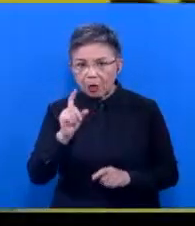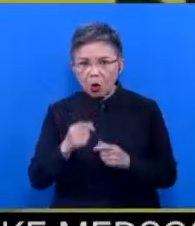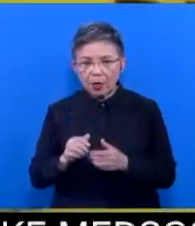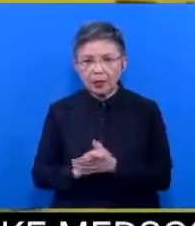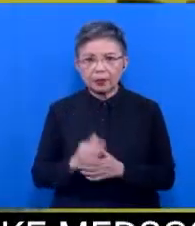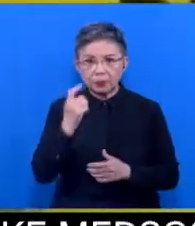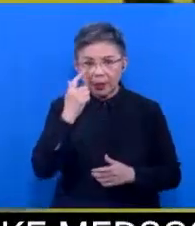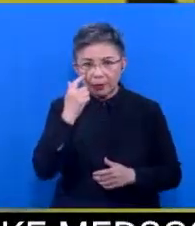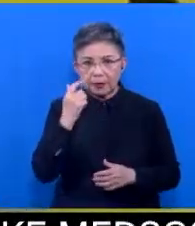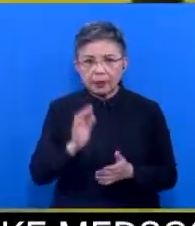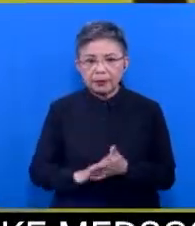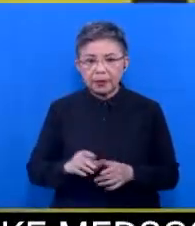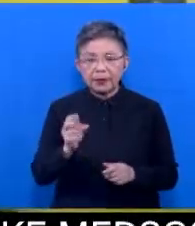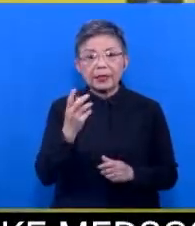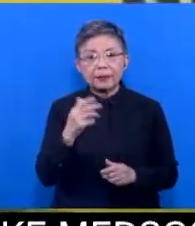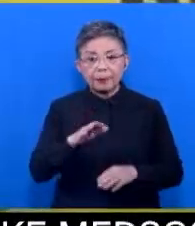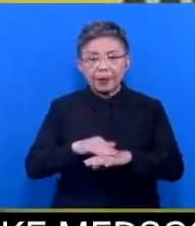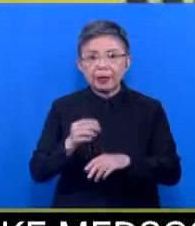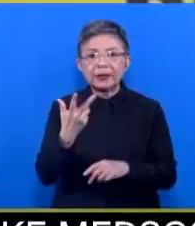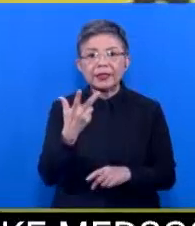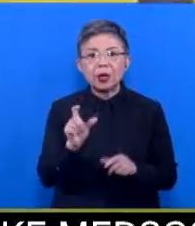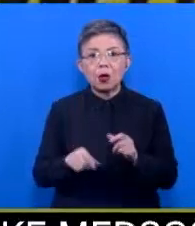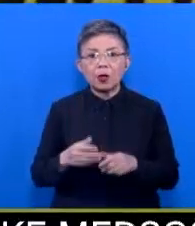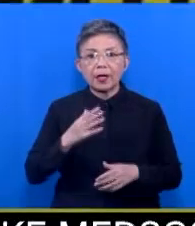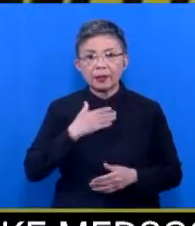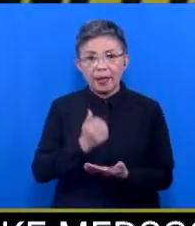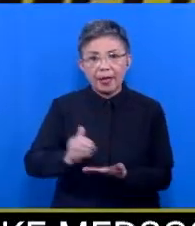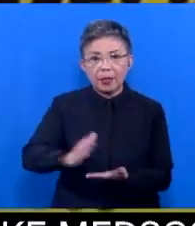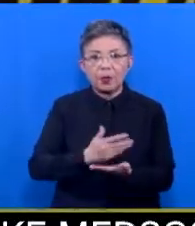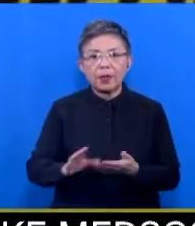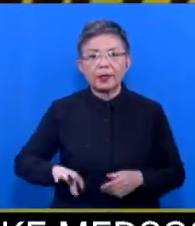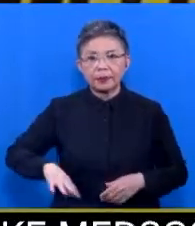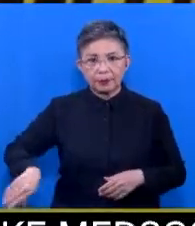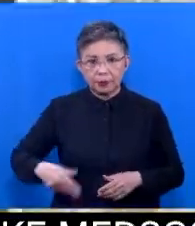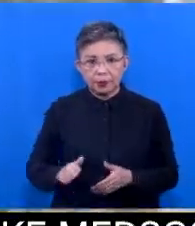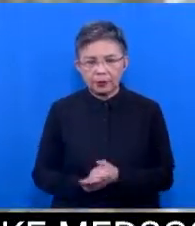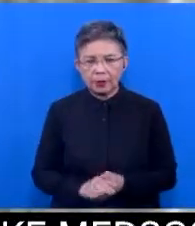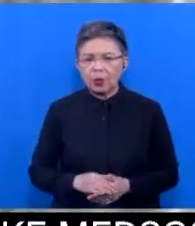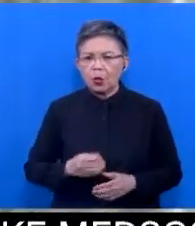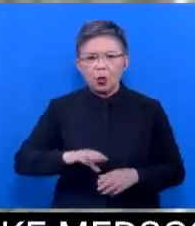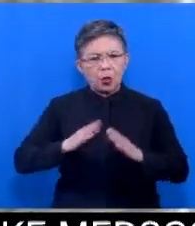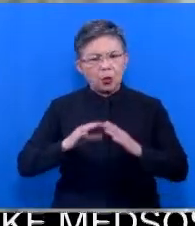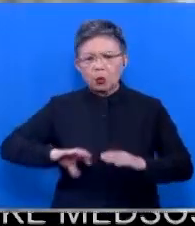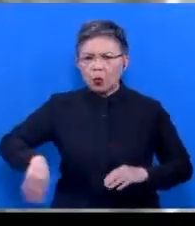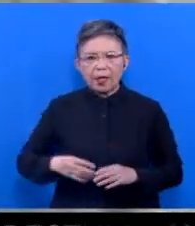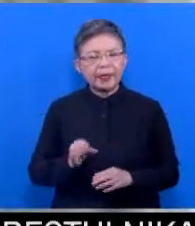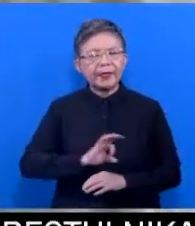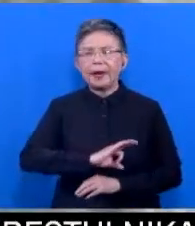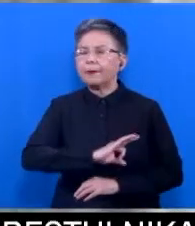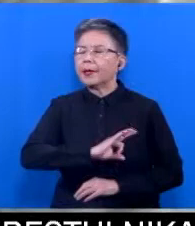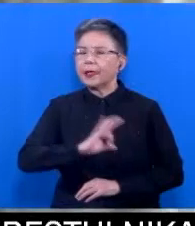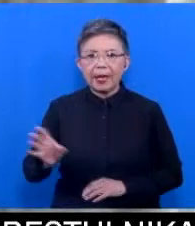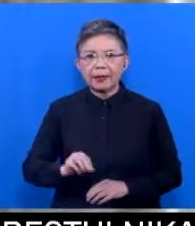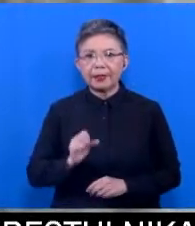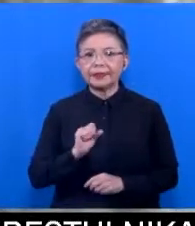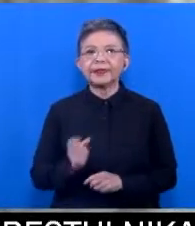telah memeriksa 3 orang ahli waris pemilik rumah. Mereka menyatakan keluarga tidak pernah menyewakan rumah setelah ditinggal kosong